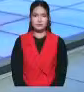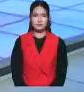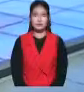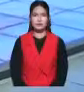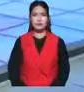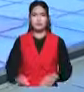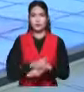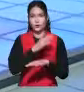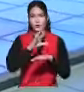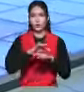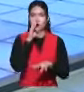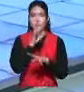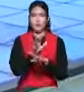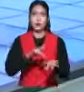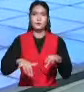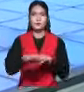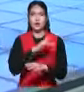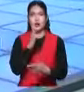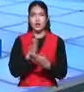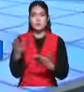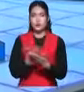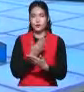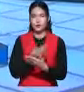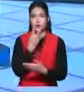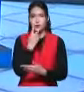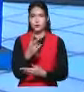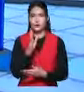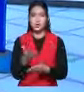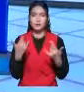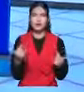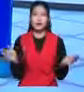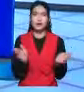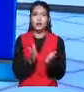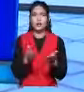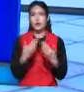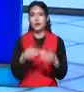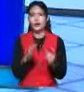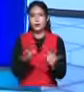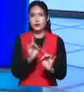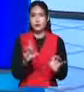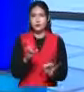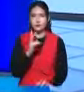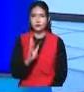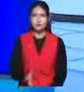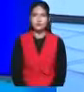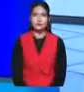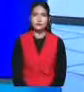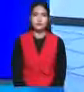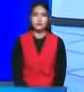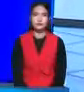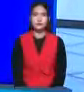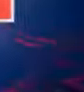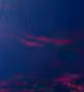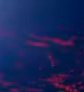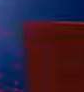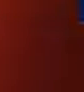Кеш жарық көрермен тікелей эфирде Астана Таймс студияда мен Қасымхан Талғатұлы және сурда аудармада әрпесім Айсұлу Баядинова. Бүгін көретіндеріңіз.